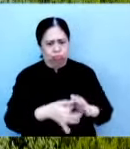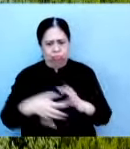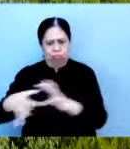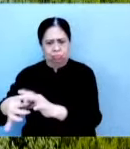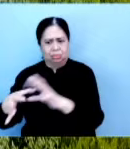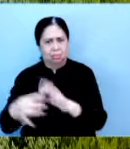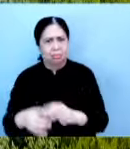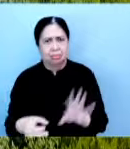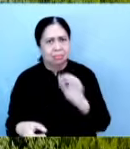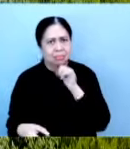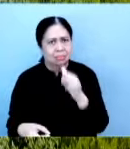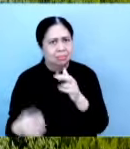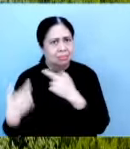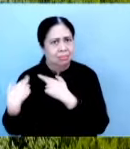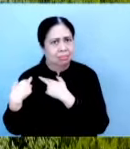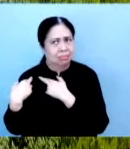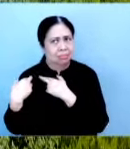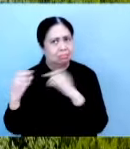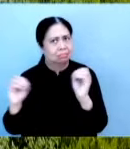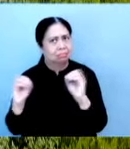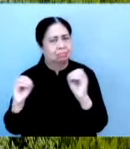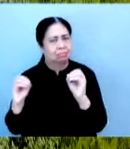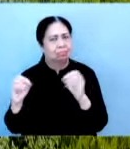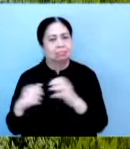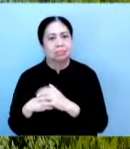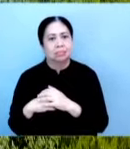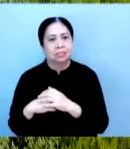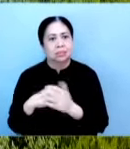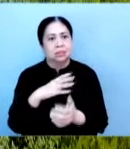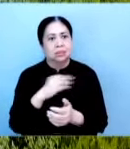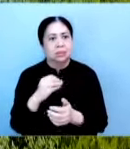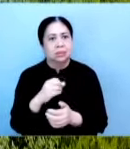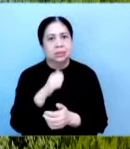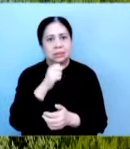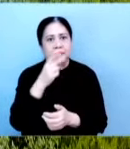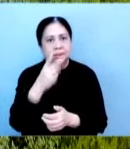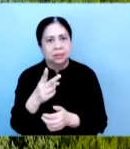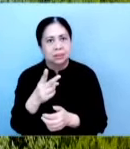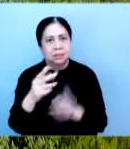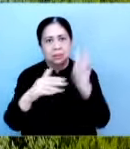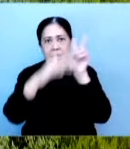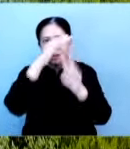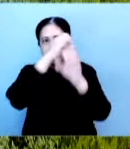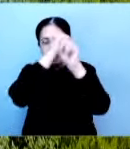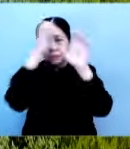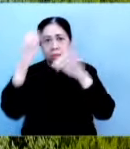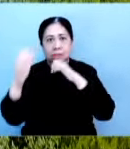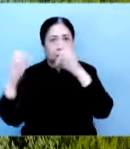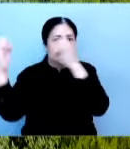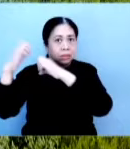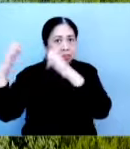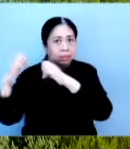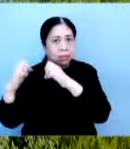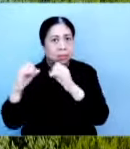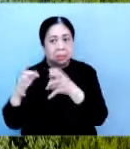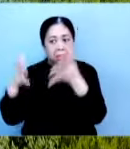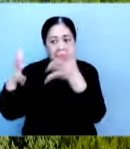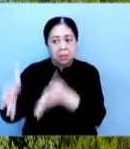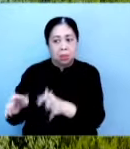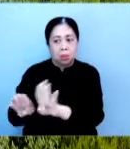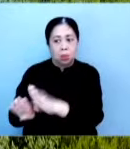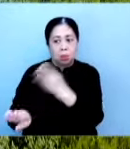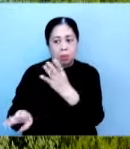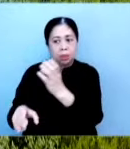kotse hindi yyun legal na obligasyon at Ah hindi makikita ng kanyang foresight na hindi niya maiisip na pagka naiwan niyang bukas ang kanyang